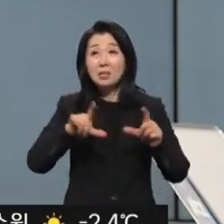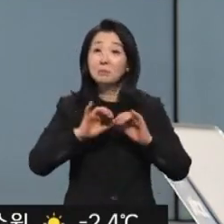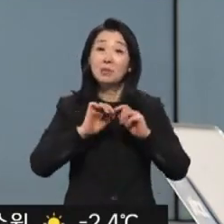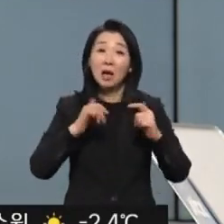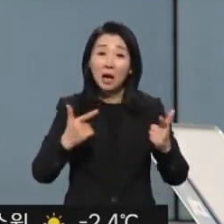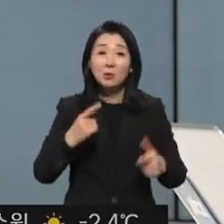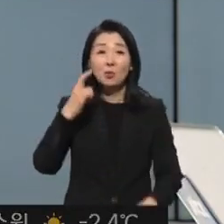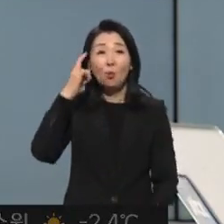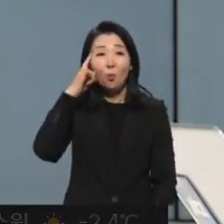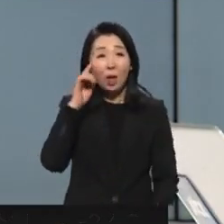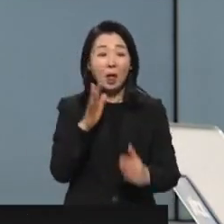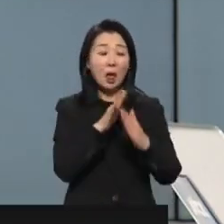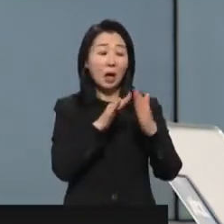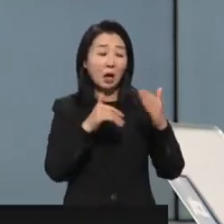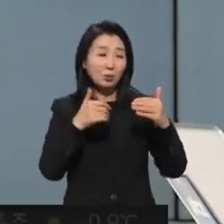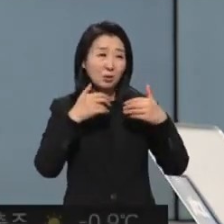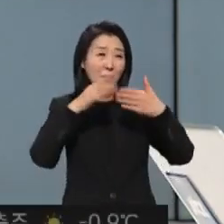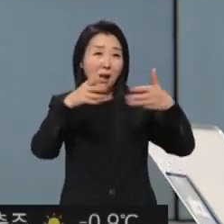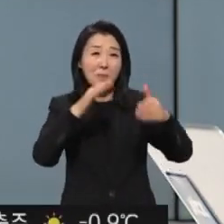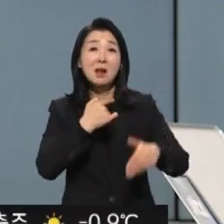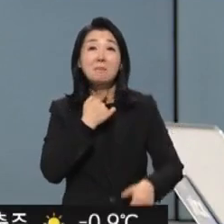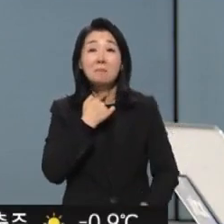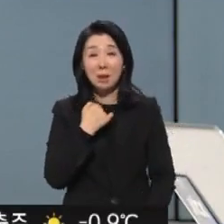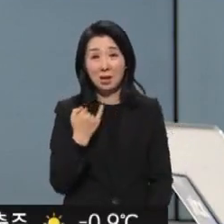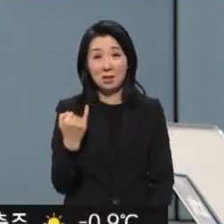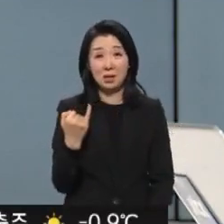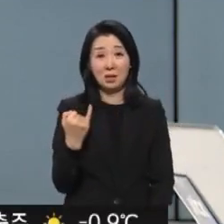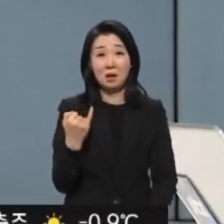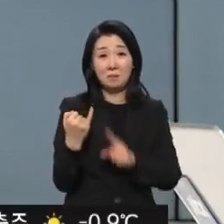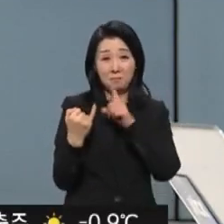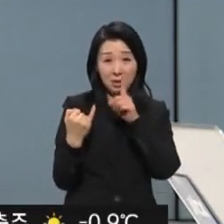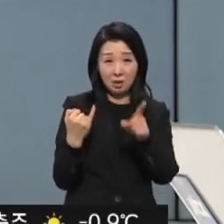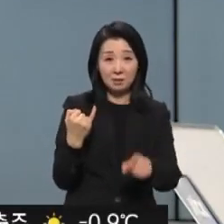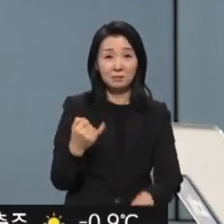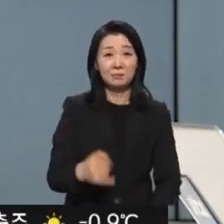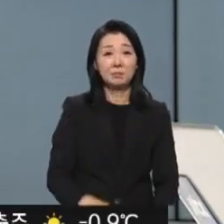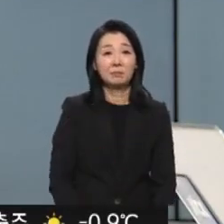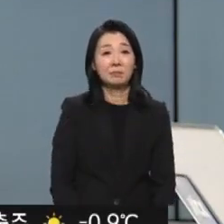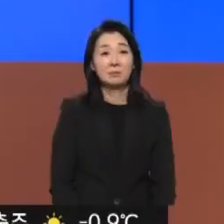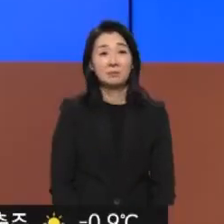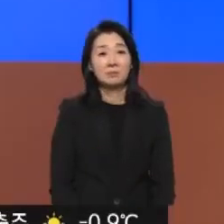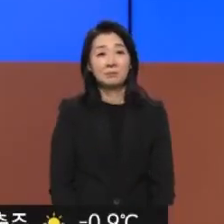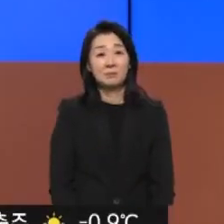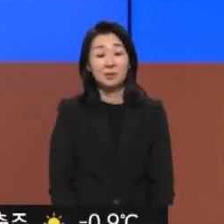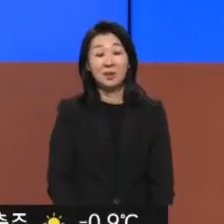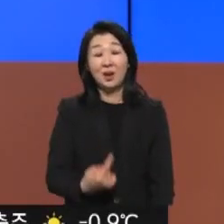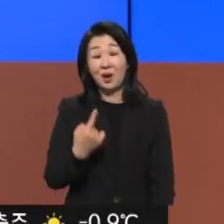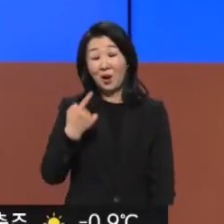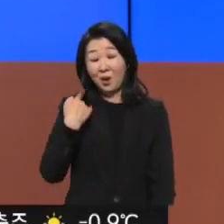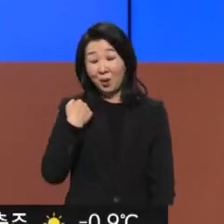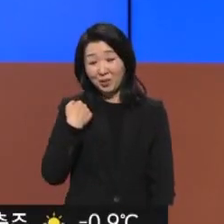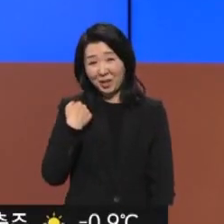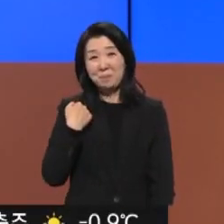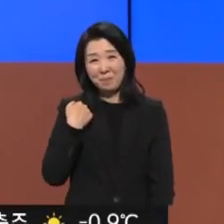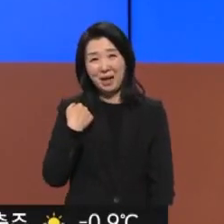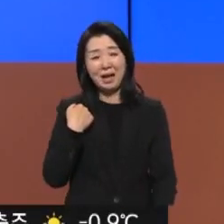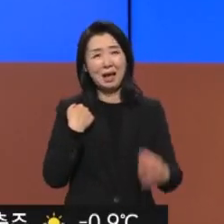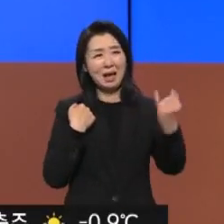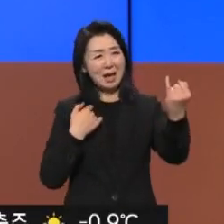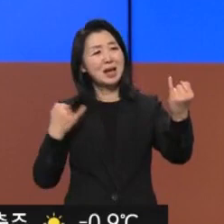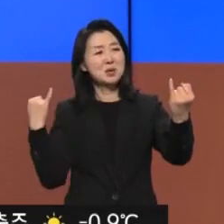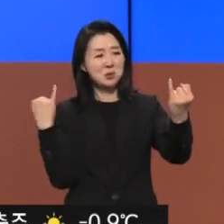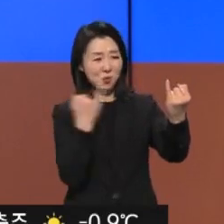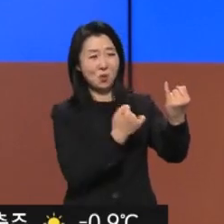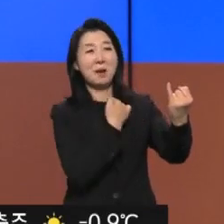아니고 유족들을 향해서 막말을 내뱉었던 사람이다. 이렇게 서 최고위원이 주장한다는 거죠. 네, 그렇지 않아도 어제 제가 발제 이후에 이제 서영교